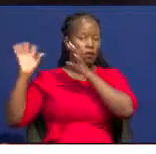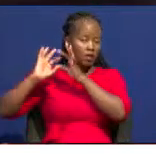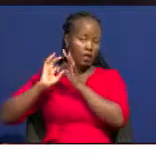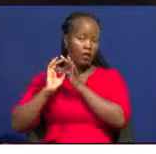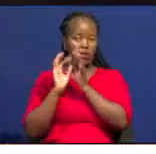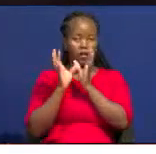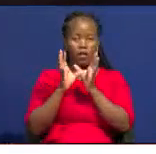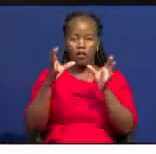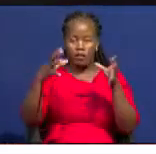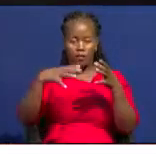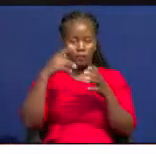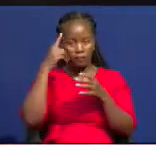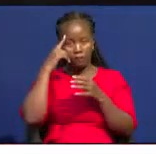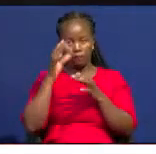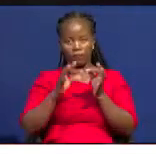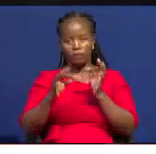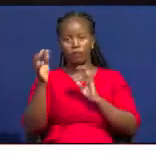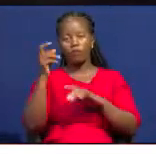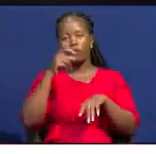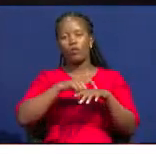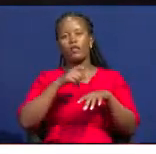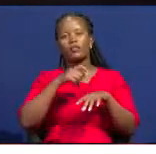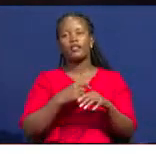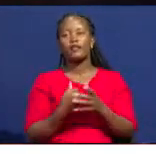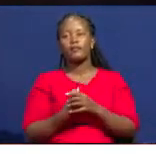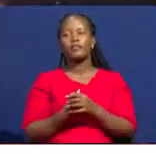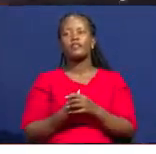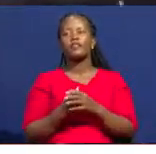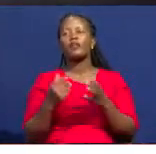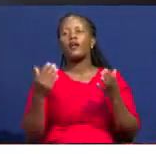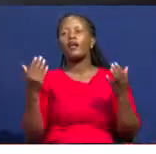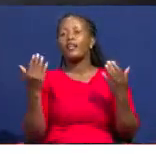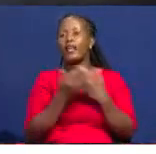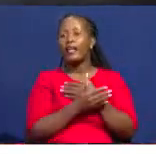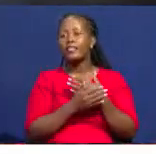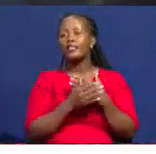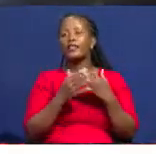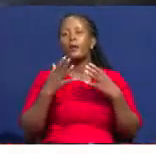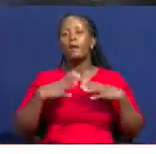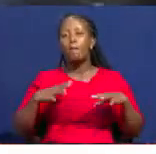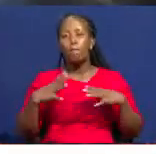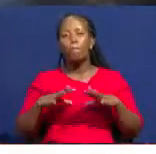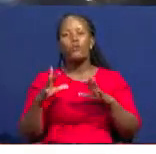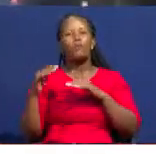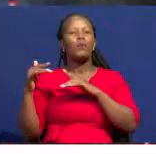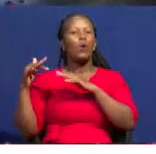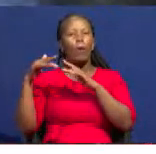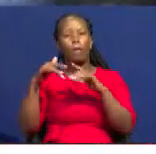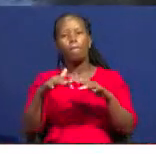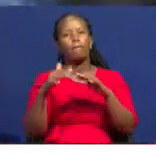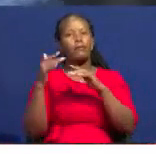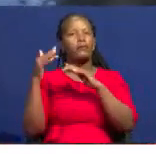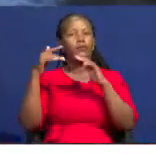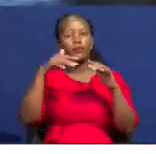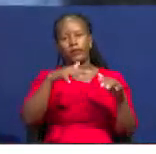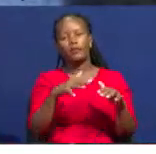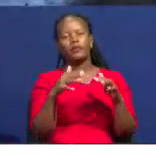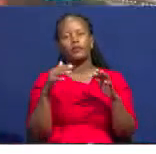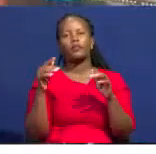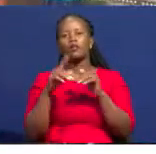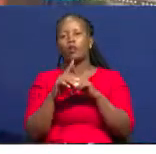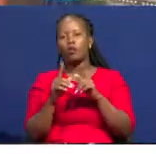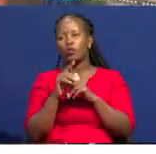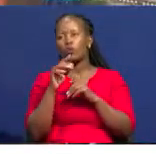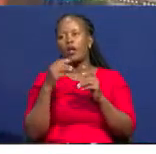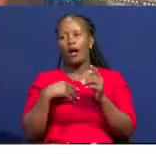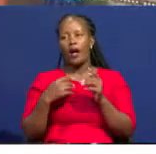ya muda mrefu. Wakati wa usiku, watu walikusanyika katika maeneo wazi na kuwasha